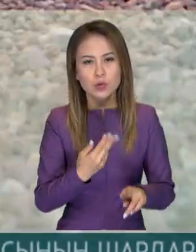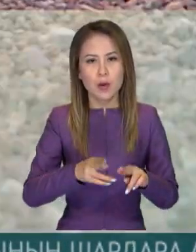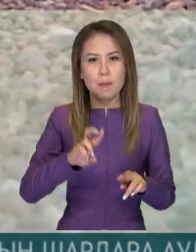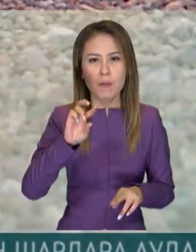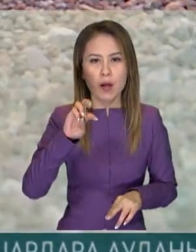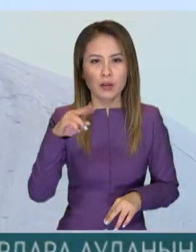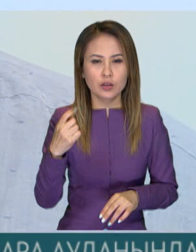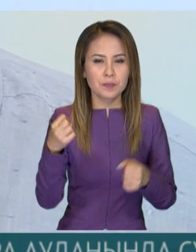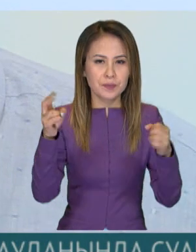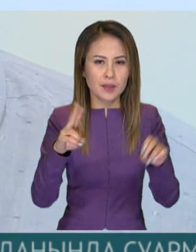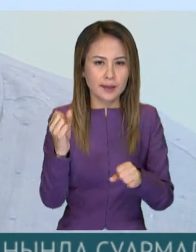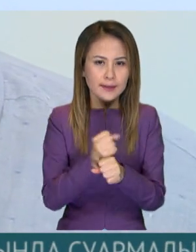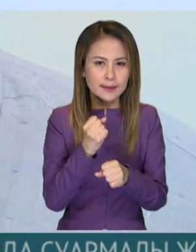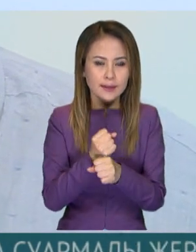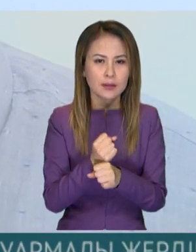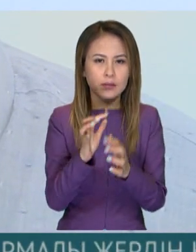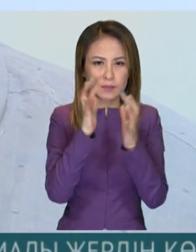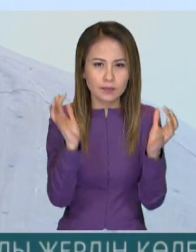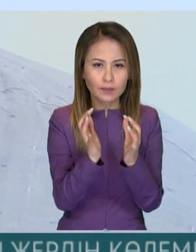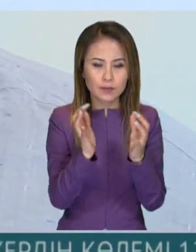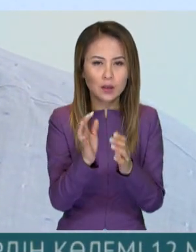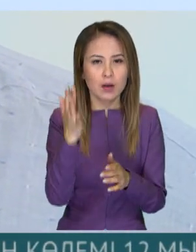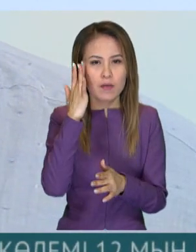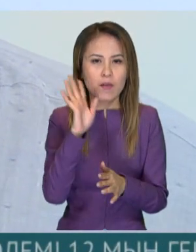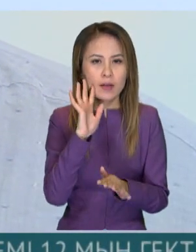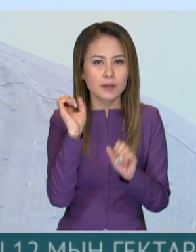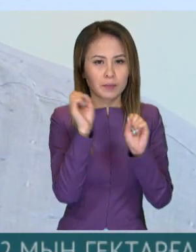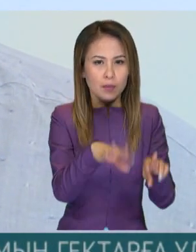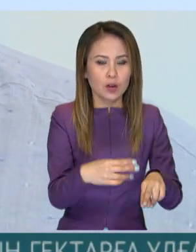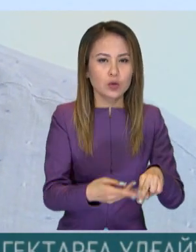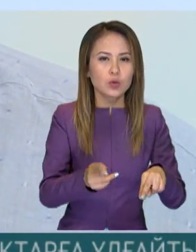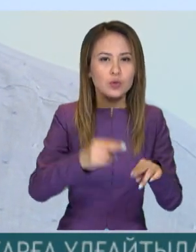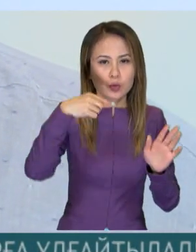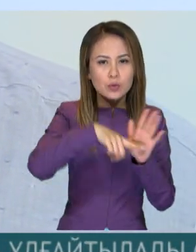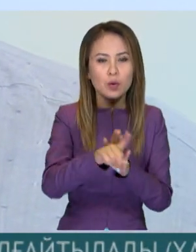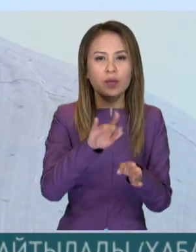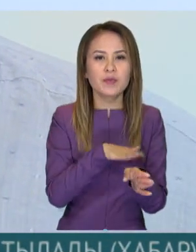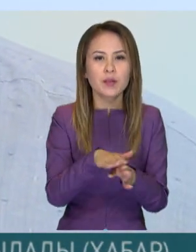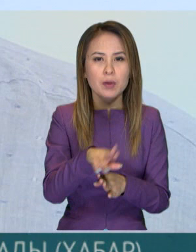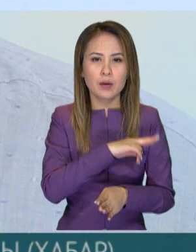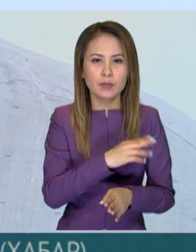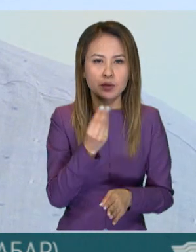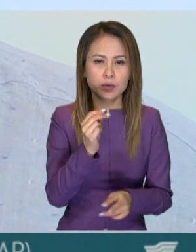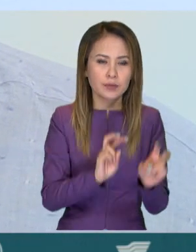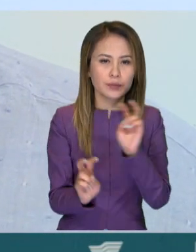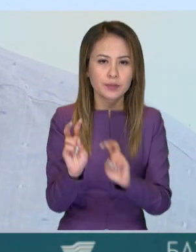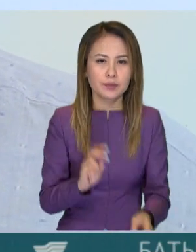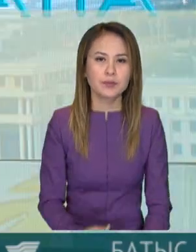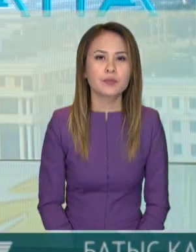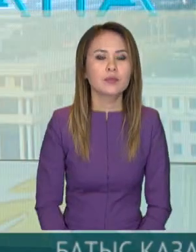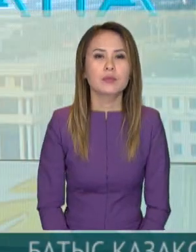жанынан арнайы тоған жасап, сонда өсіріп кейін көлге жібермек ойымыз бар. Қазір бұл жұмысты жүзеге асыру үшін қаржы көздерін іздеп жатырмыз.